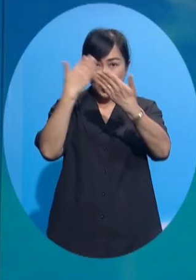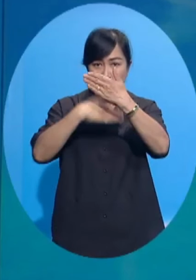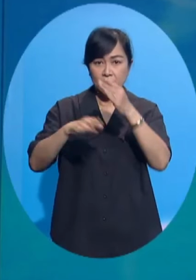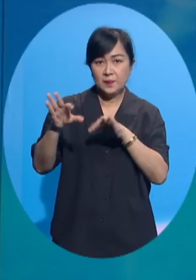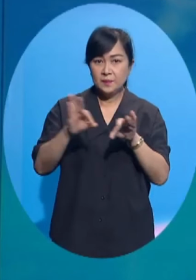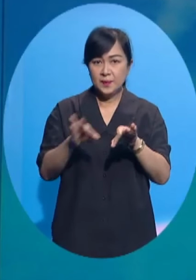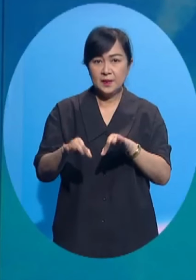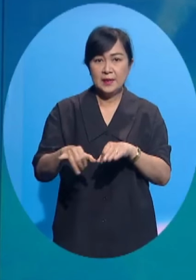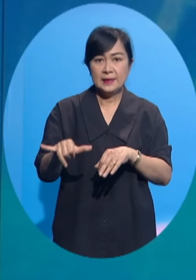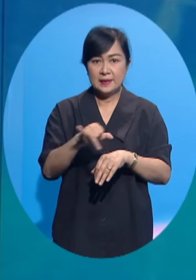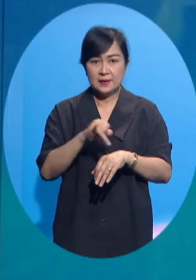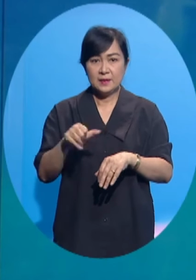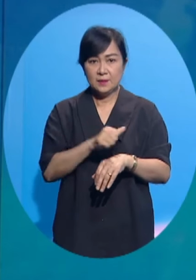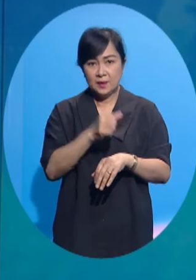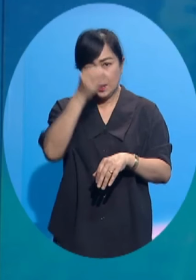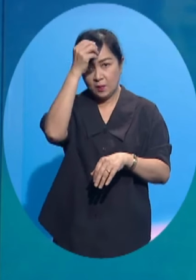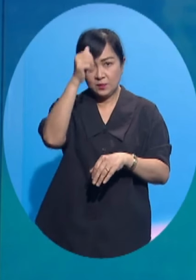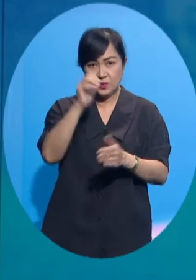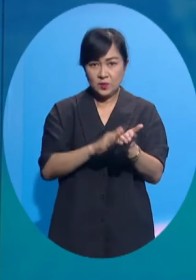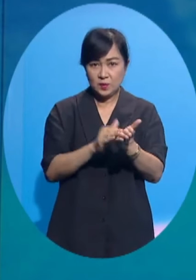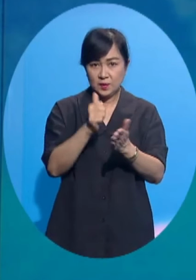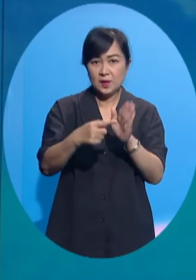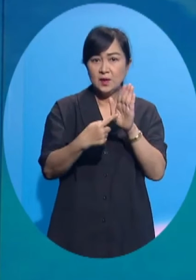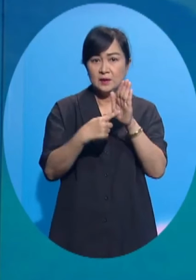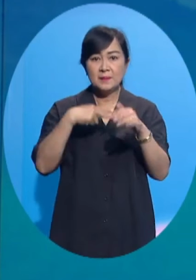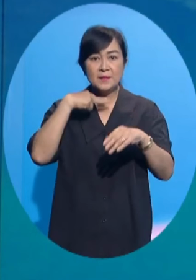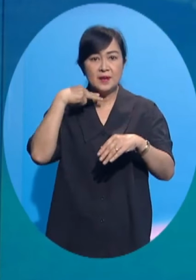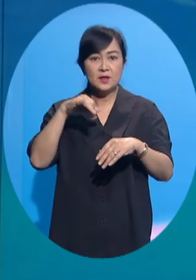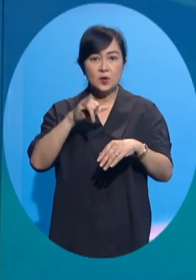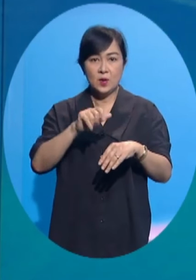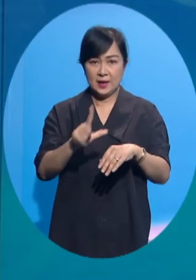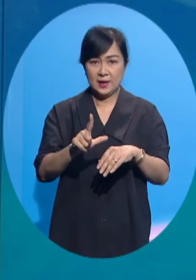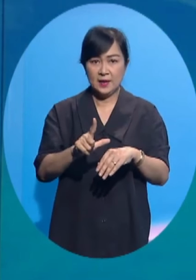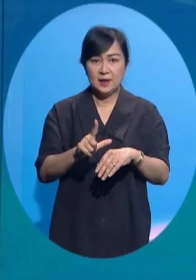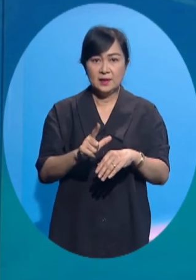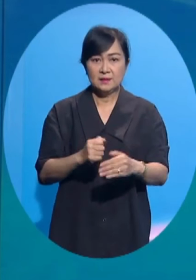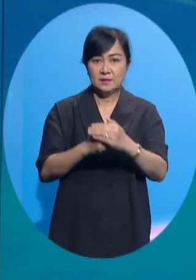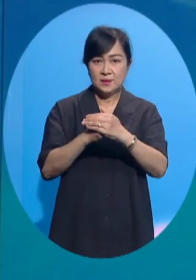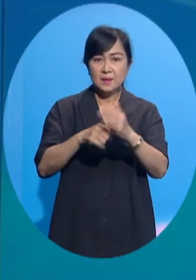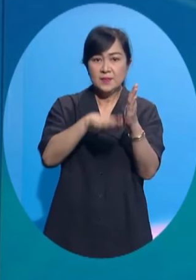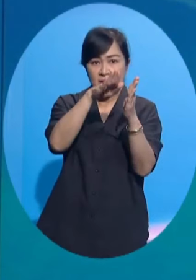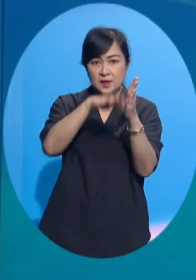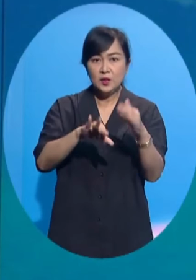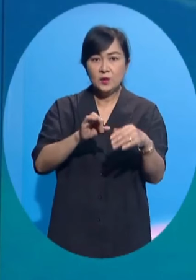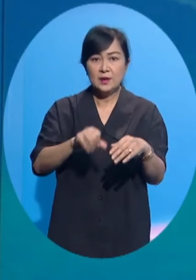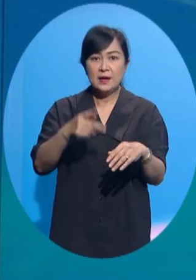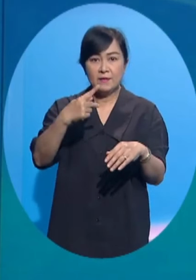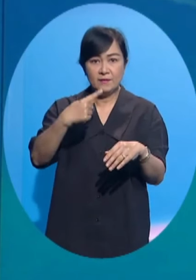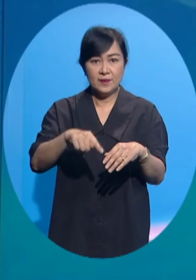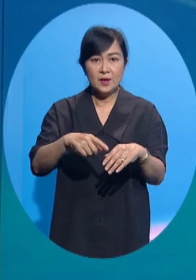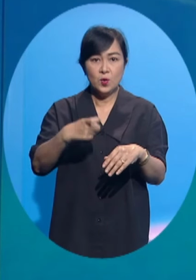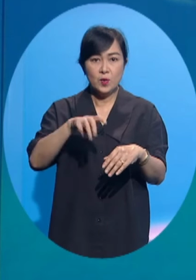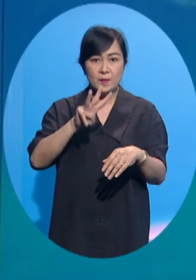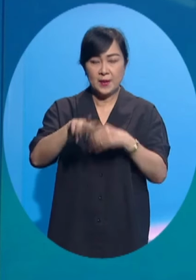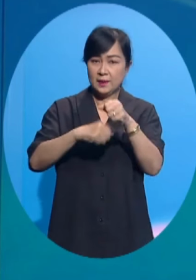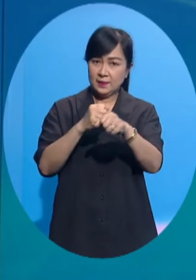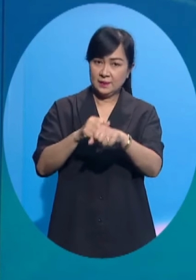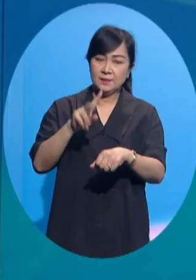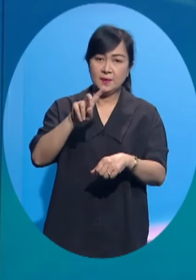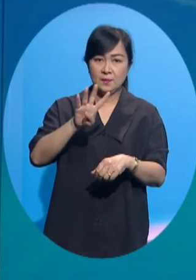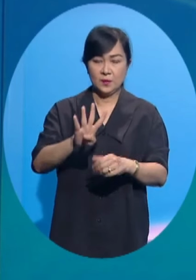Tối qua tại thành phố Hồ Chí Minh, hơn 600 học viên xuất sắc nhất của Trung tâm Anh ngữ Yola đã được vinh danh tại chương trình Yola Face quý 3